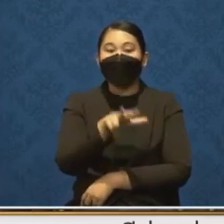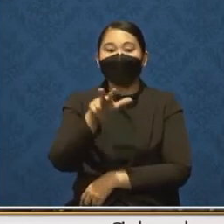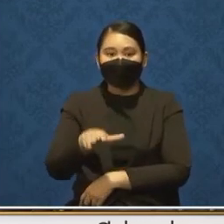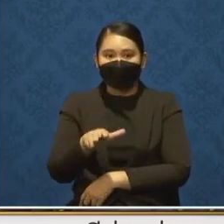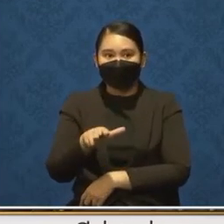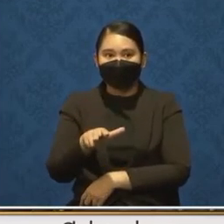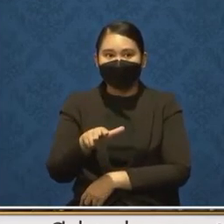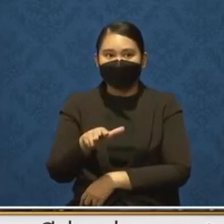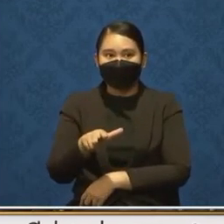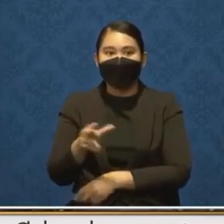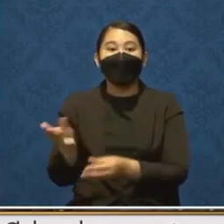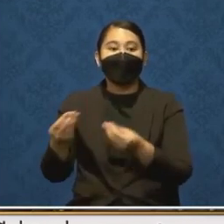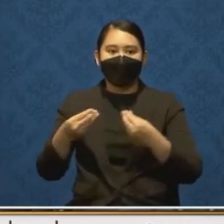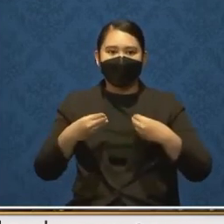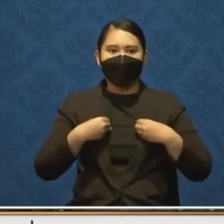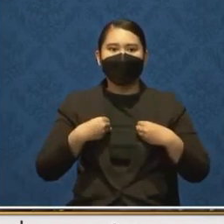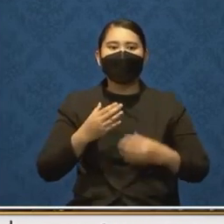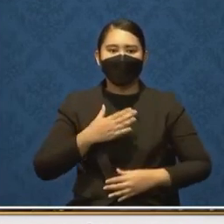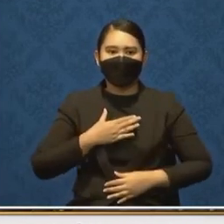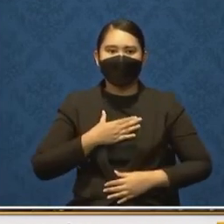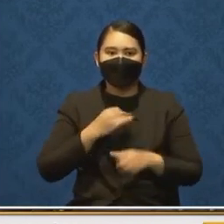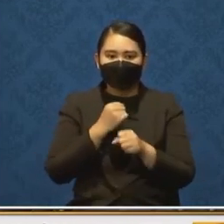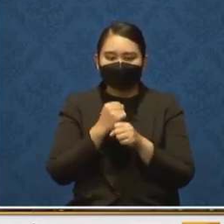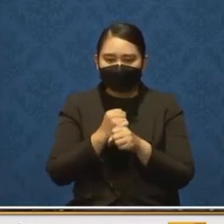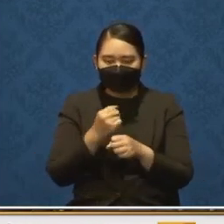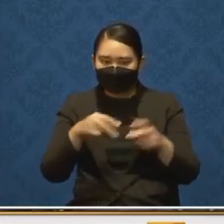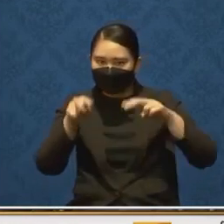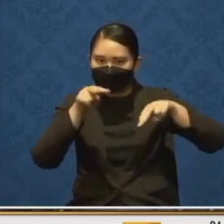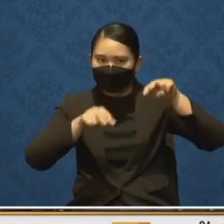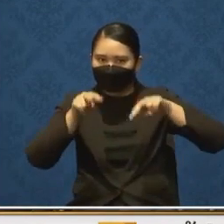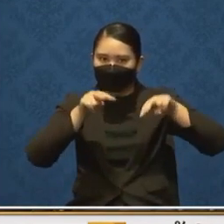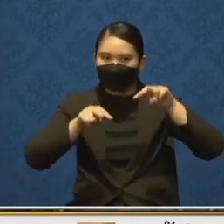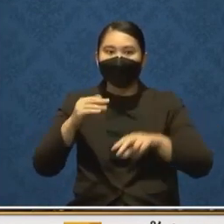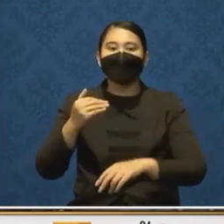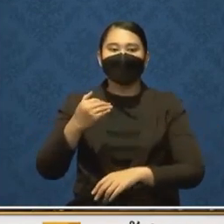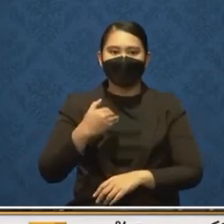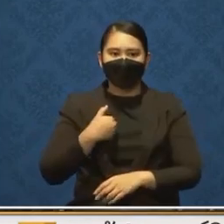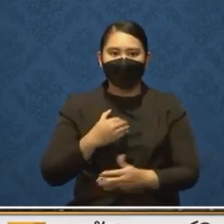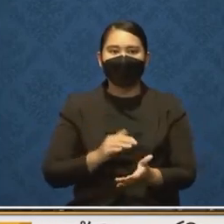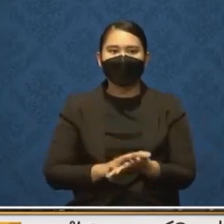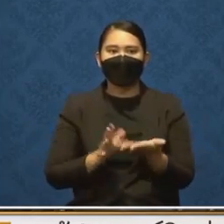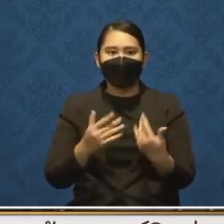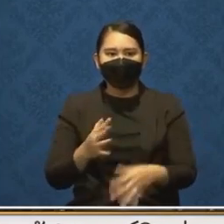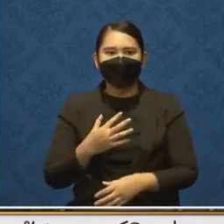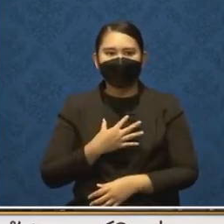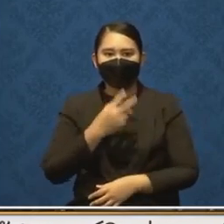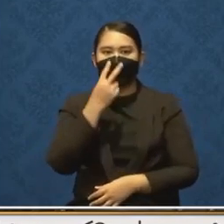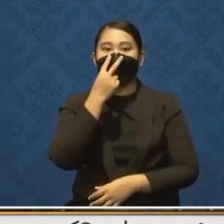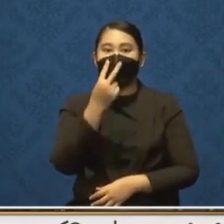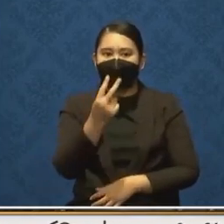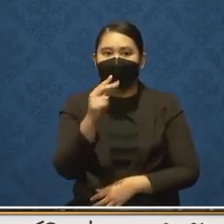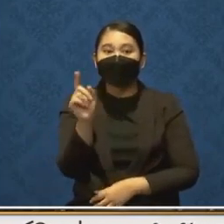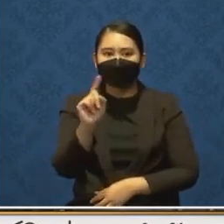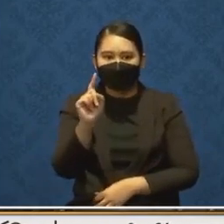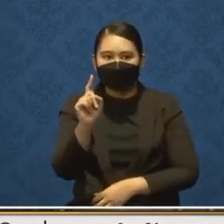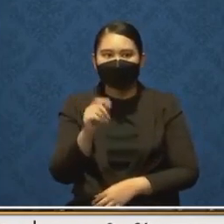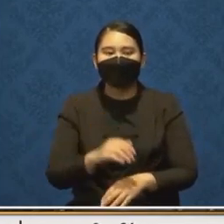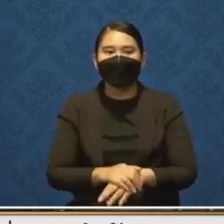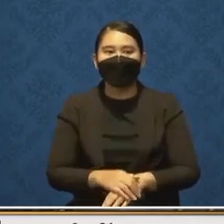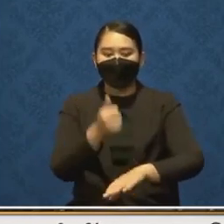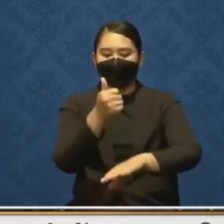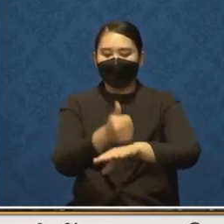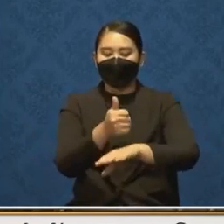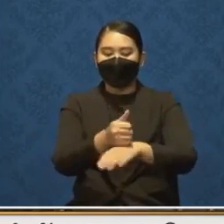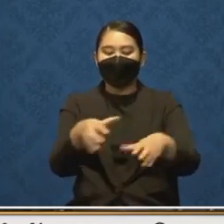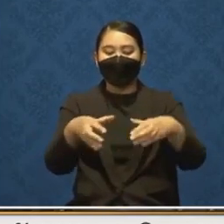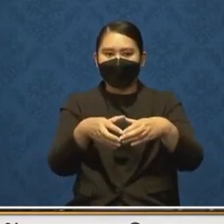ี่ให้ผมตดตามอยางไม่ลดละทำให้ผมได้เห็นว่ที่รัฐมตรีในทมงานของ